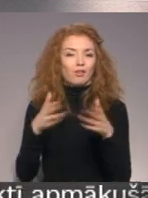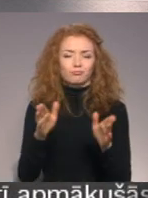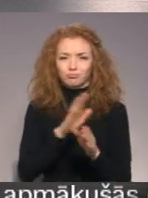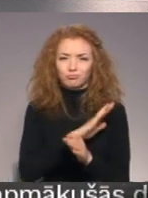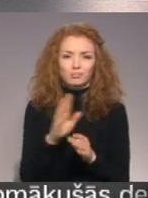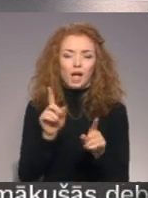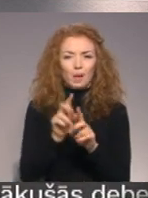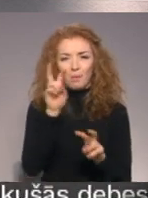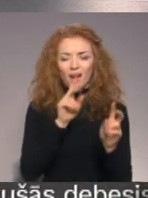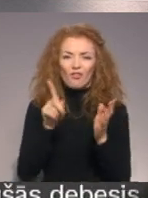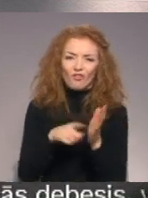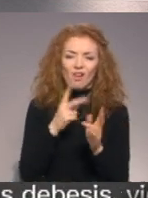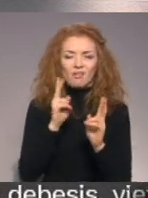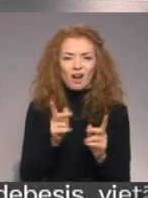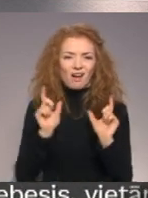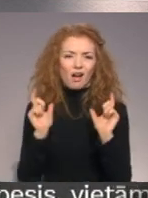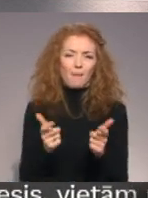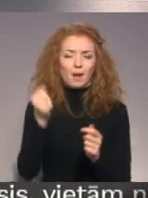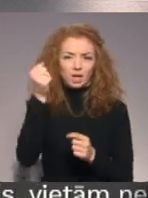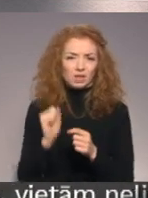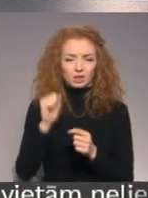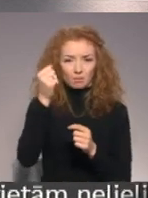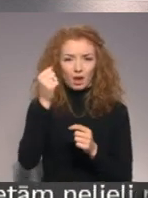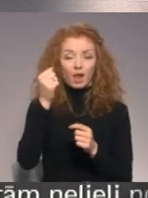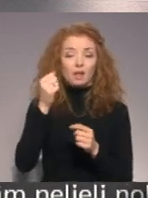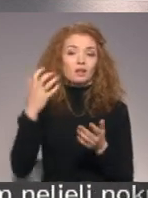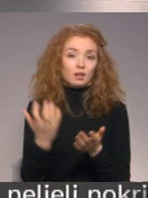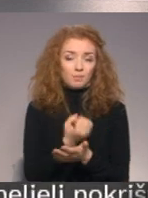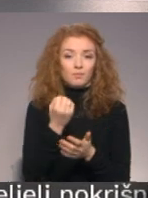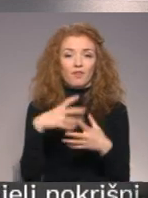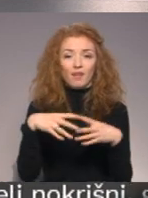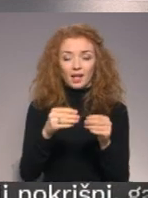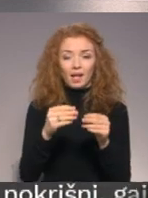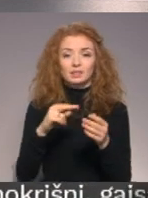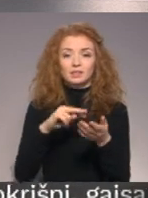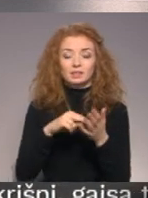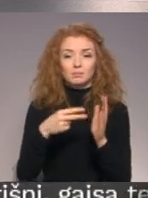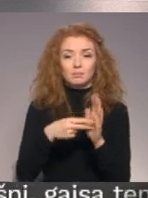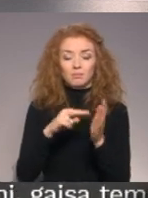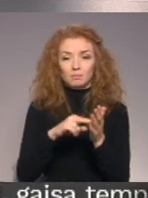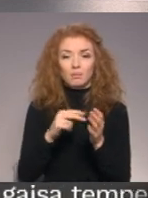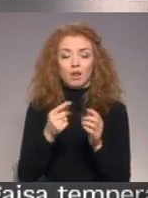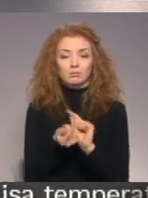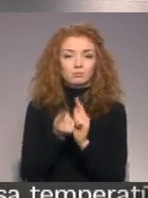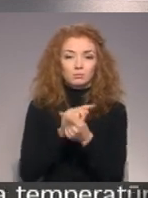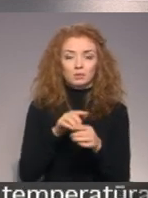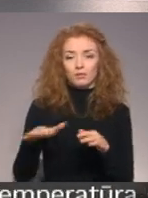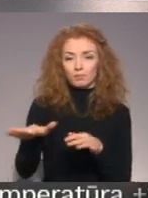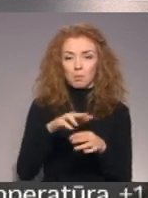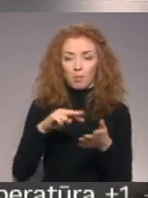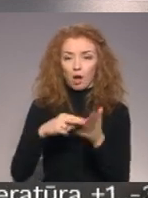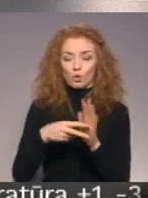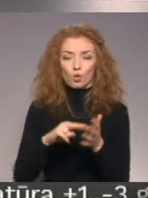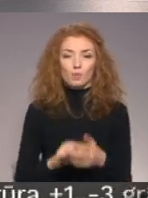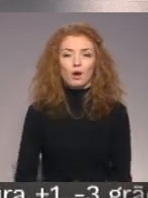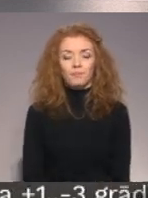kā pilsētā vēl vairāk ierobežot azartspēles risinājums atrasts, veikts izmaiņas lokāla plānojumā. Par to interesējās